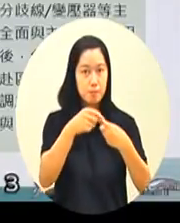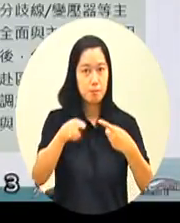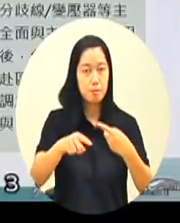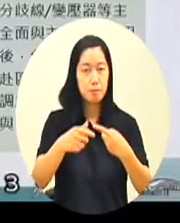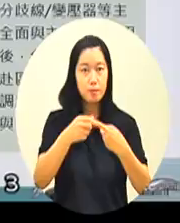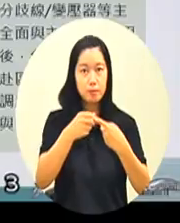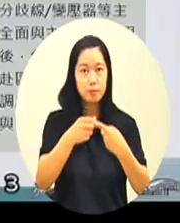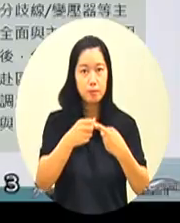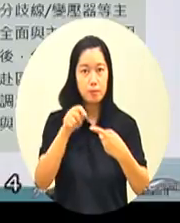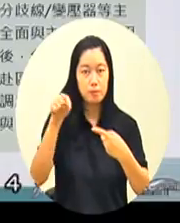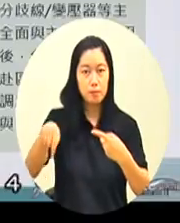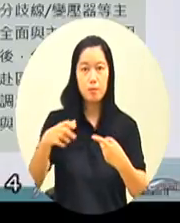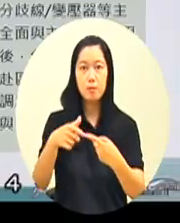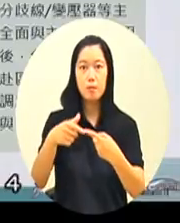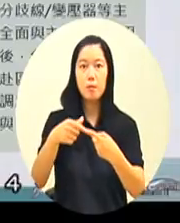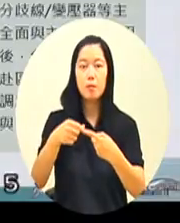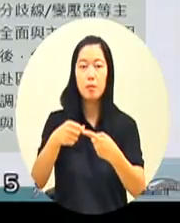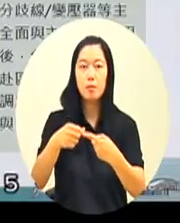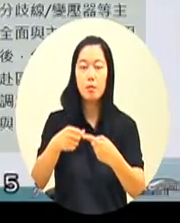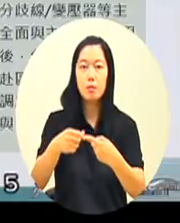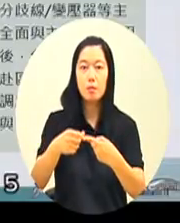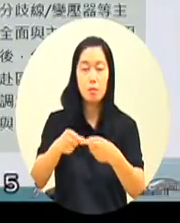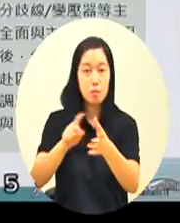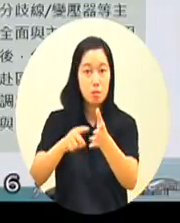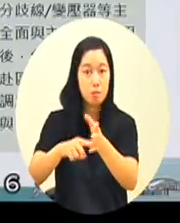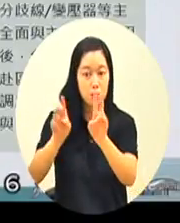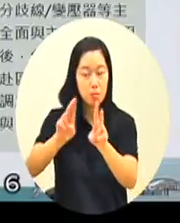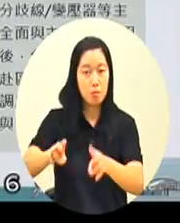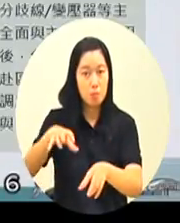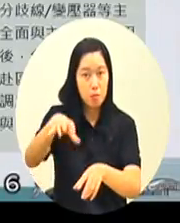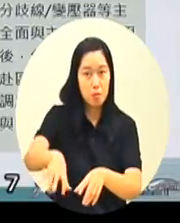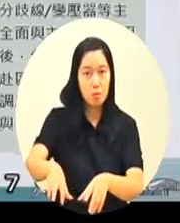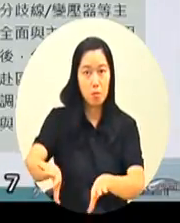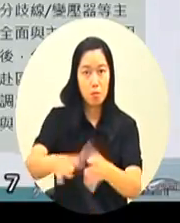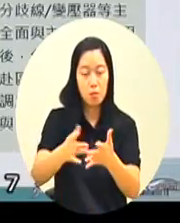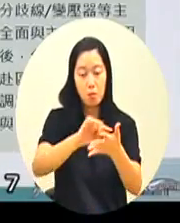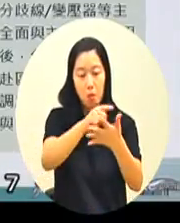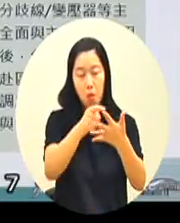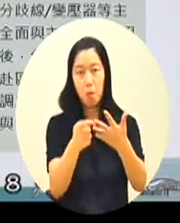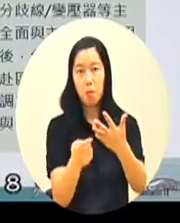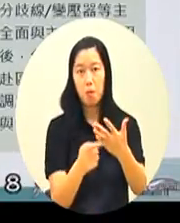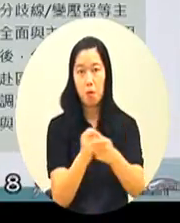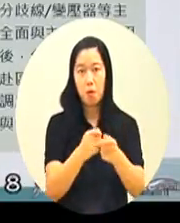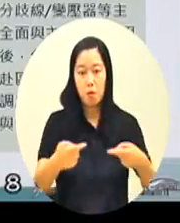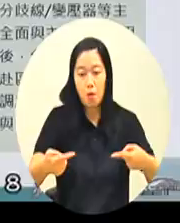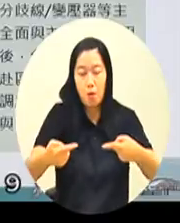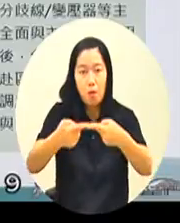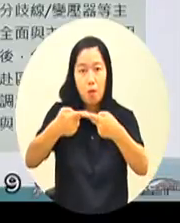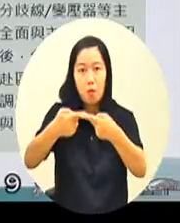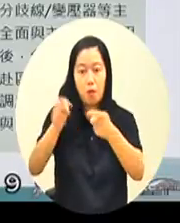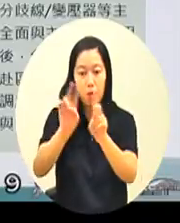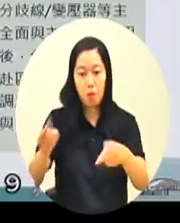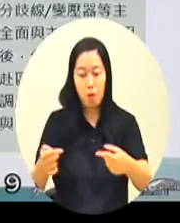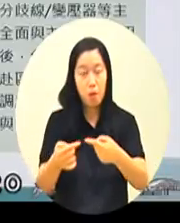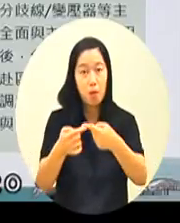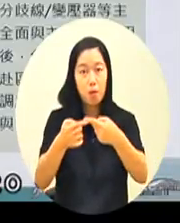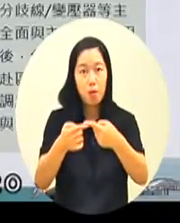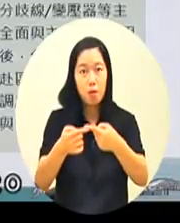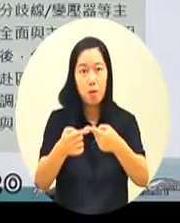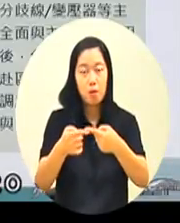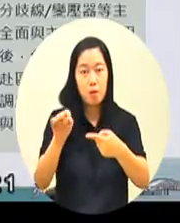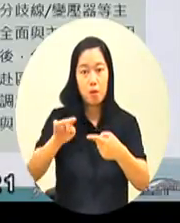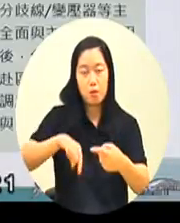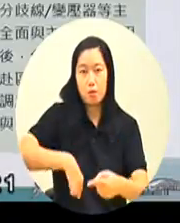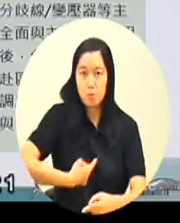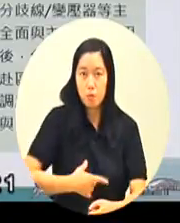从变电所开始，经过主干线、分期线以及低压线到接线的用户，这个是自然